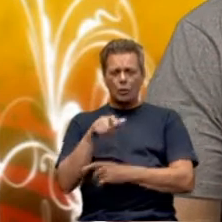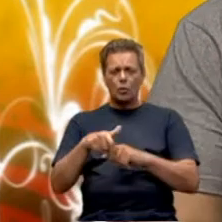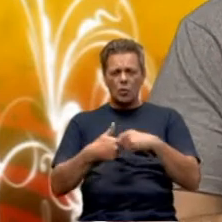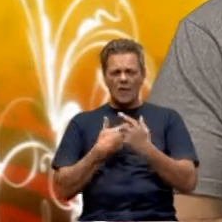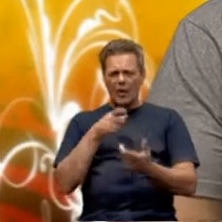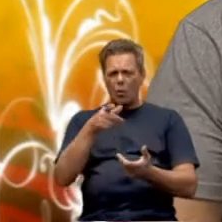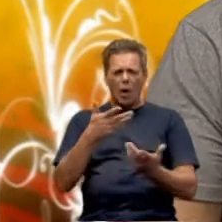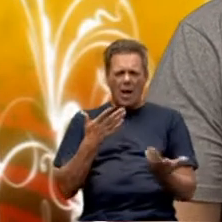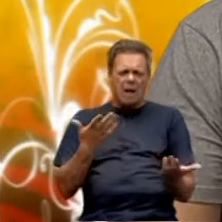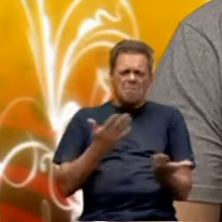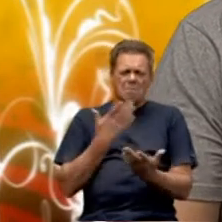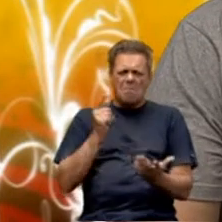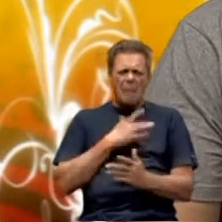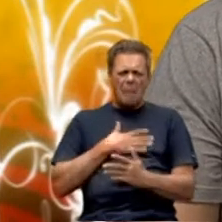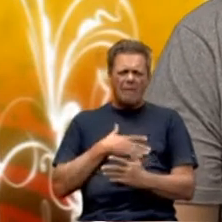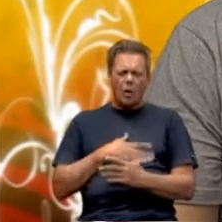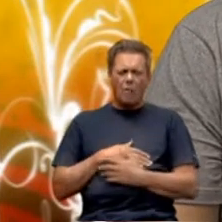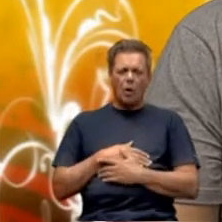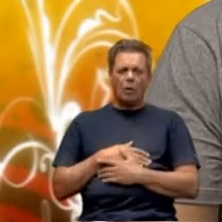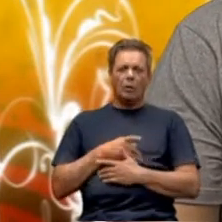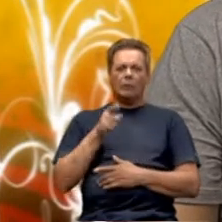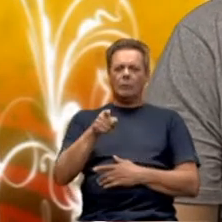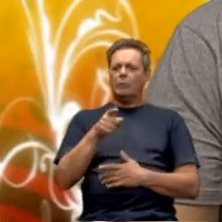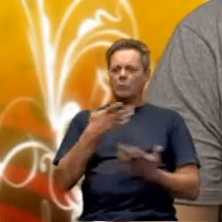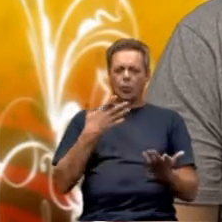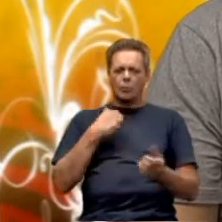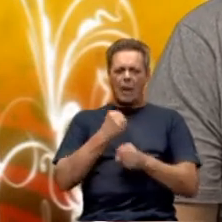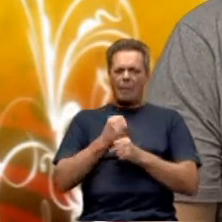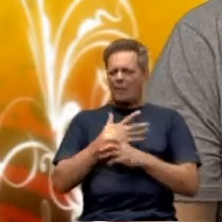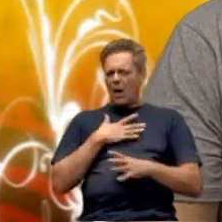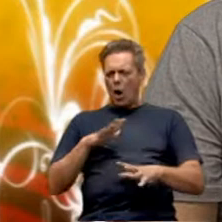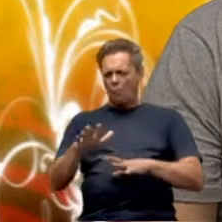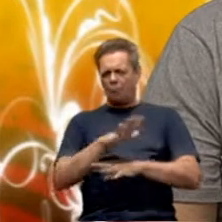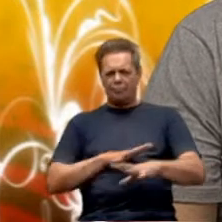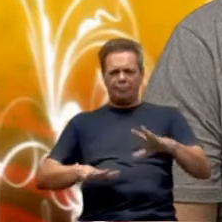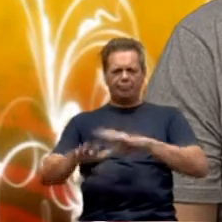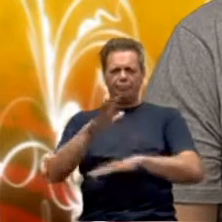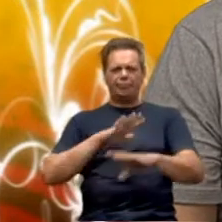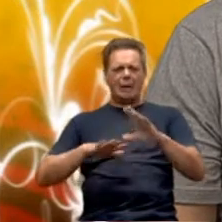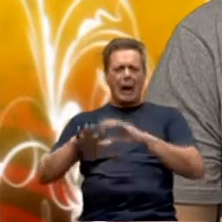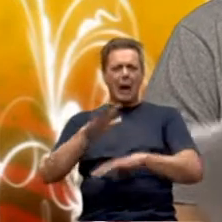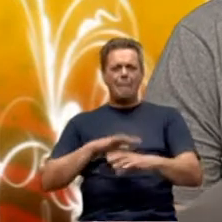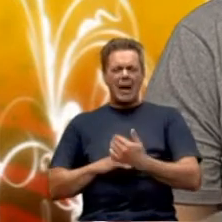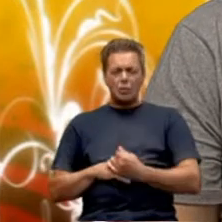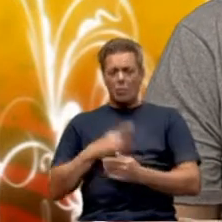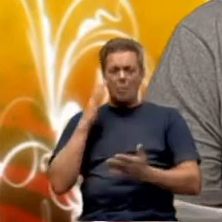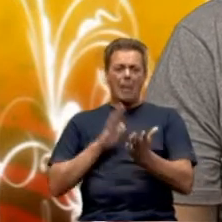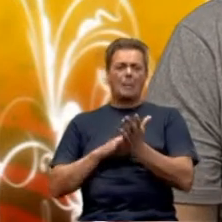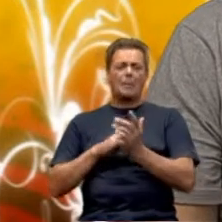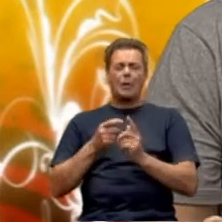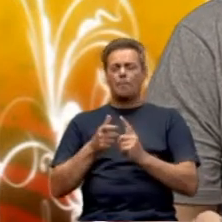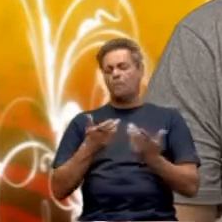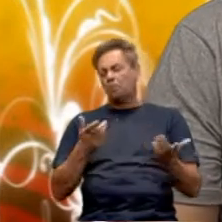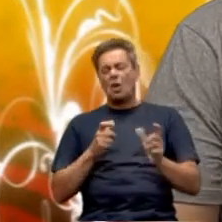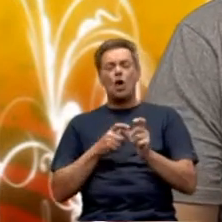volimo, recimo špinat smo stavili, zamaskirati sa nekim voćem i unesemo jedno i drugo, a ni ne osjetimo recimo tu namirnicu